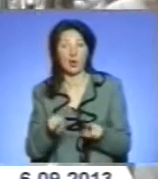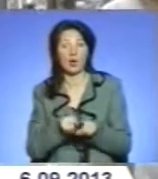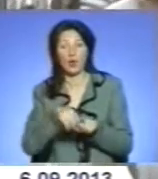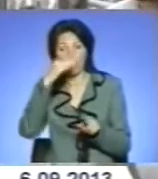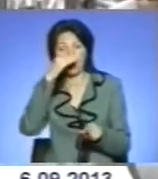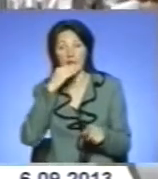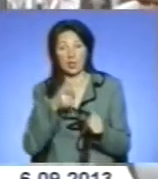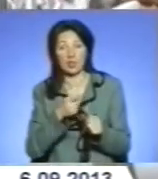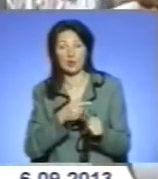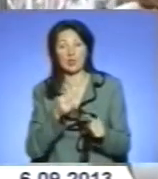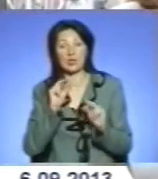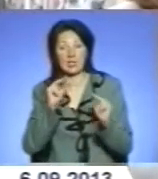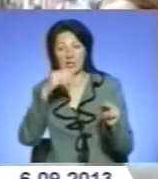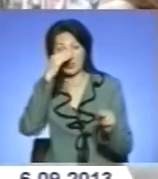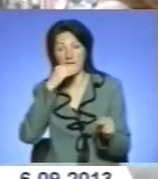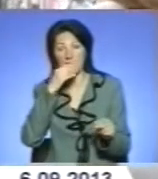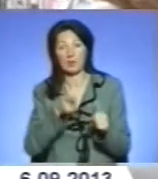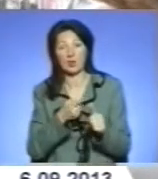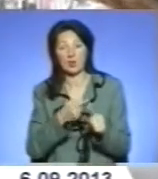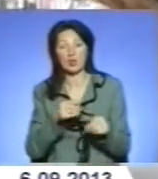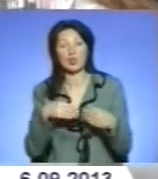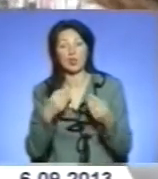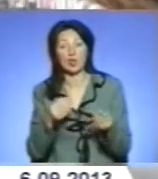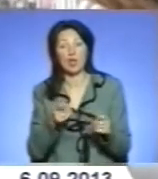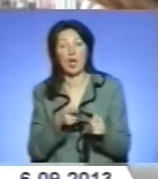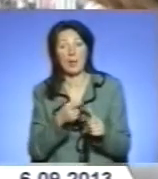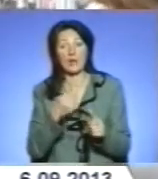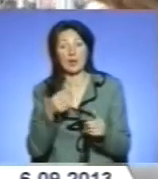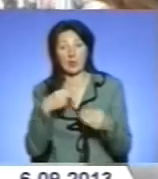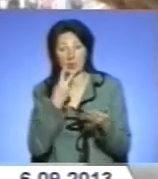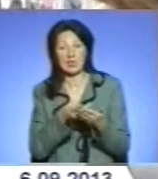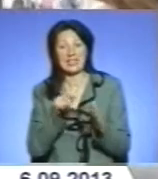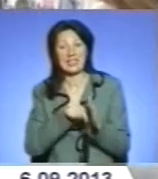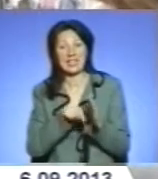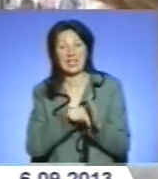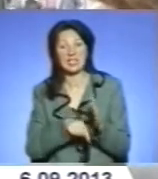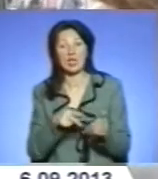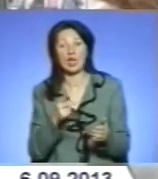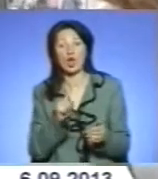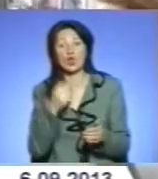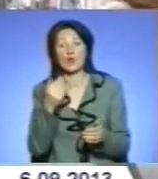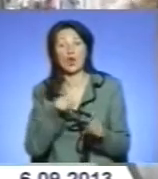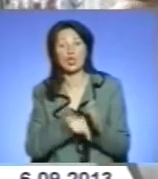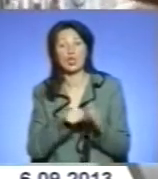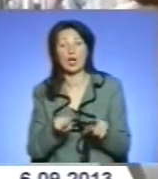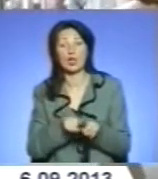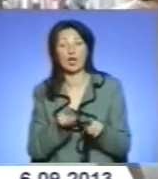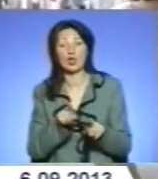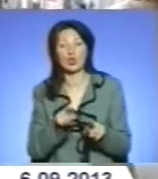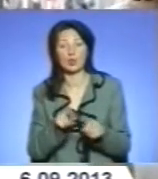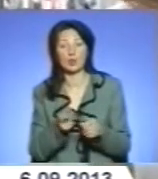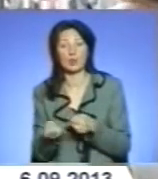його честь. Називаючи, даючи ім'я, ви дивилися на його значення, ви дивилися, ну, що воно означає, так, що воно за собою